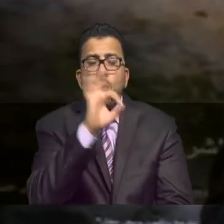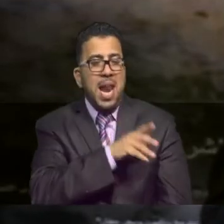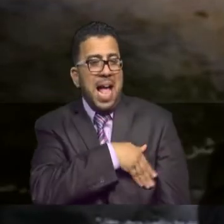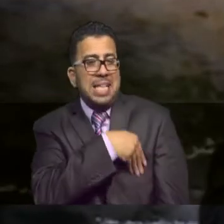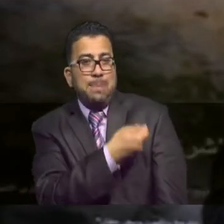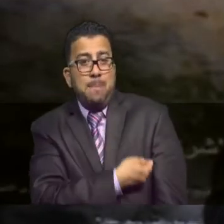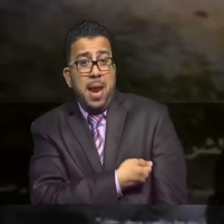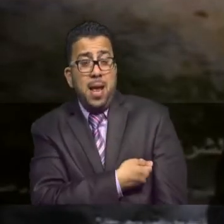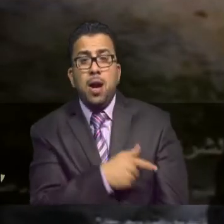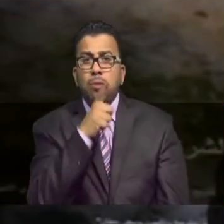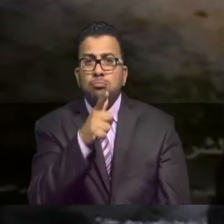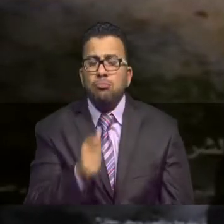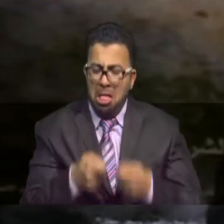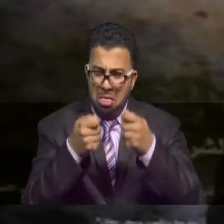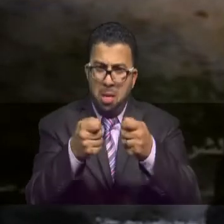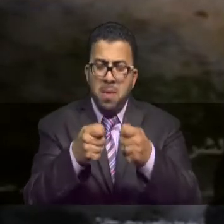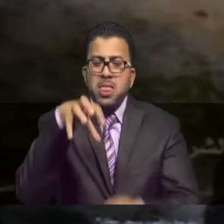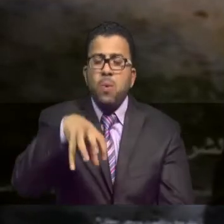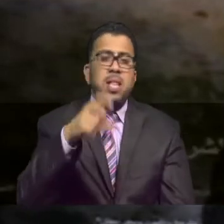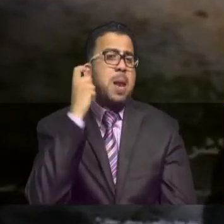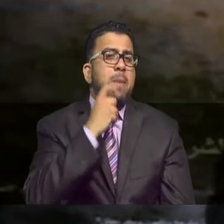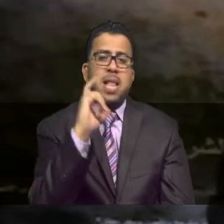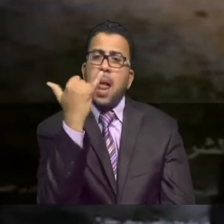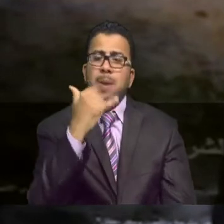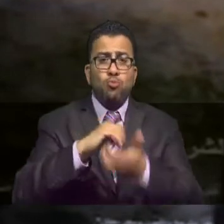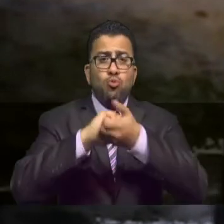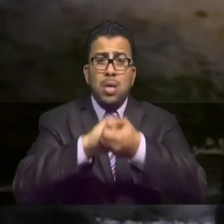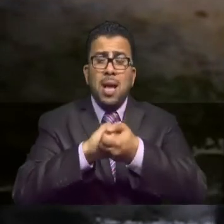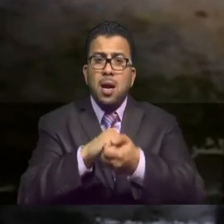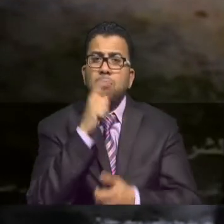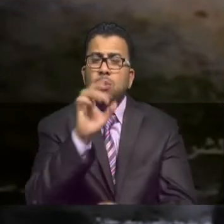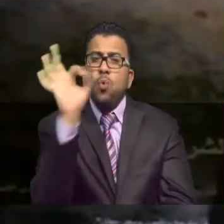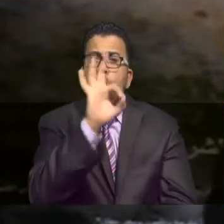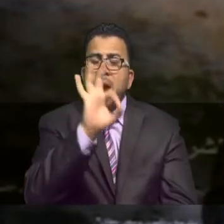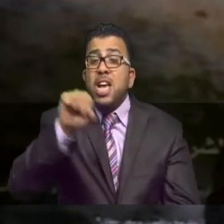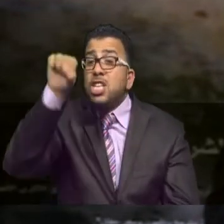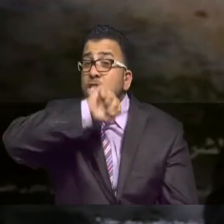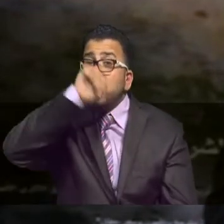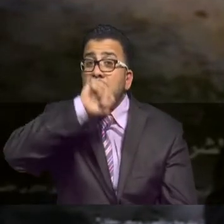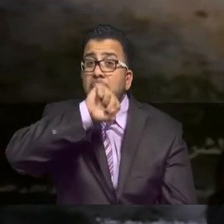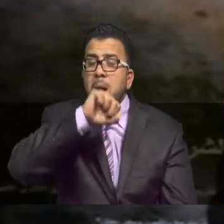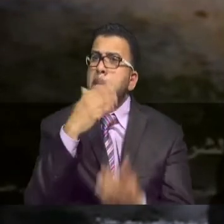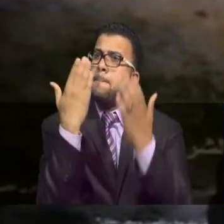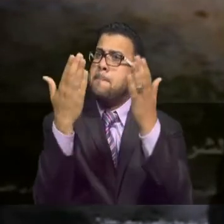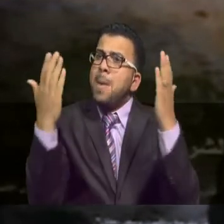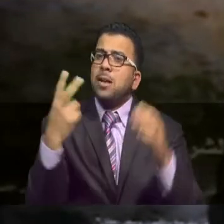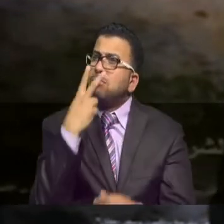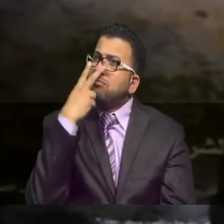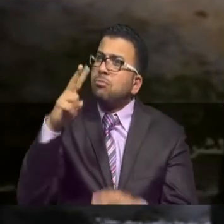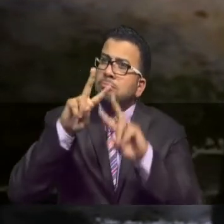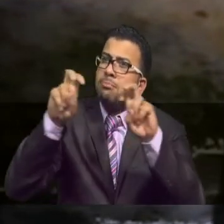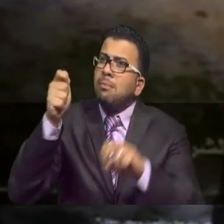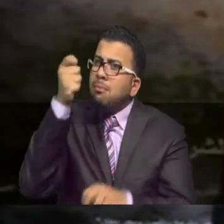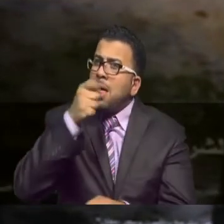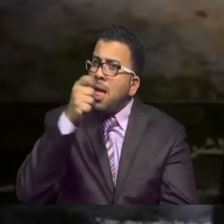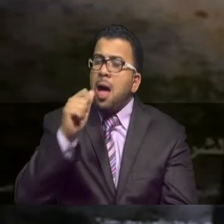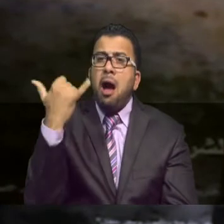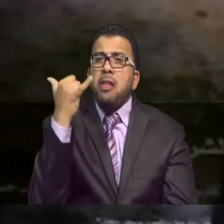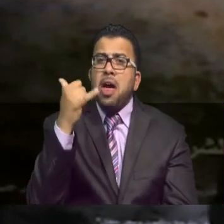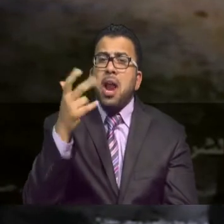الإسبانية مدريد، قدمت دولة الإمارات العربية المتحدة ممثلة في إمارة الشارقة معرضاً يكشف عن الحضارة